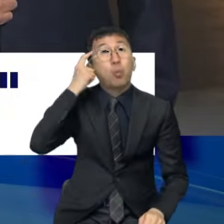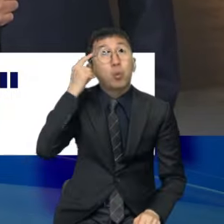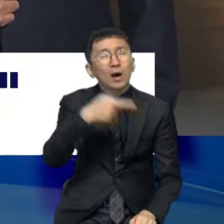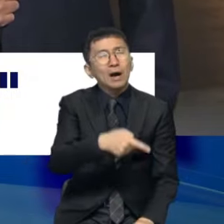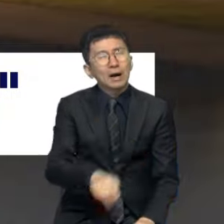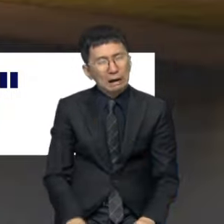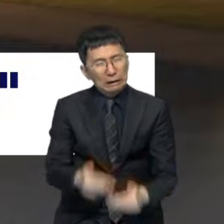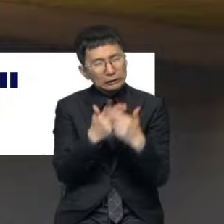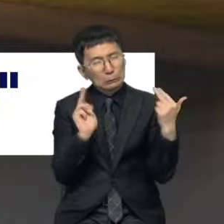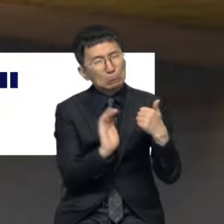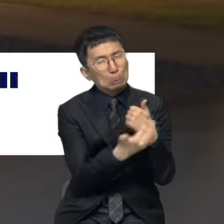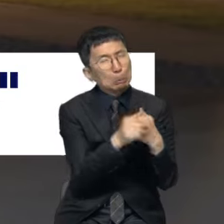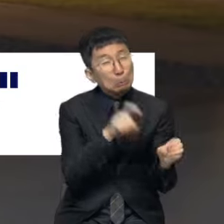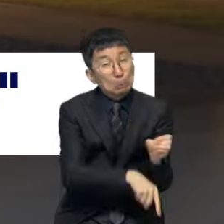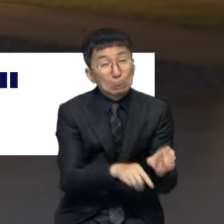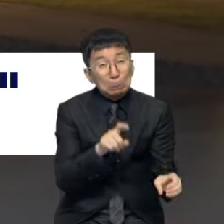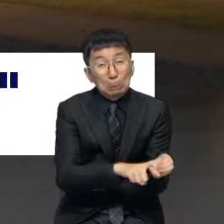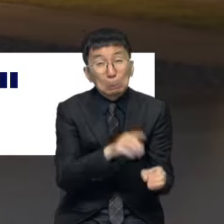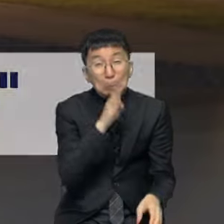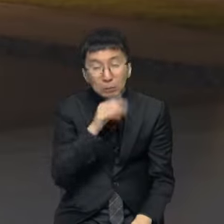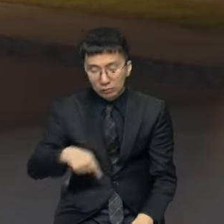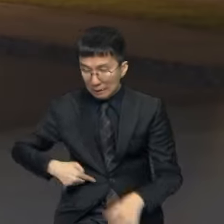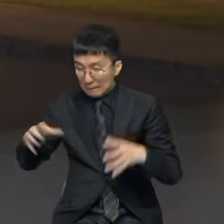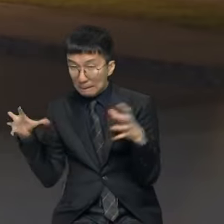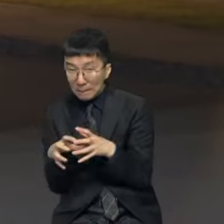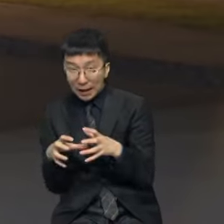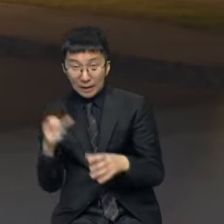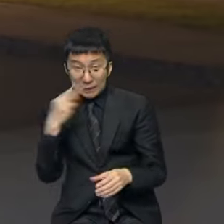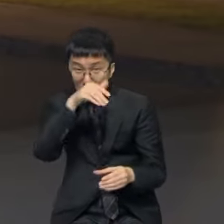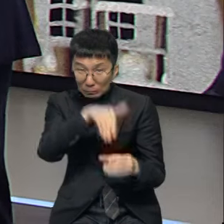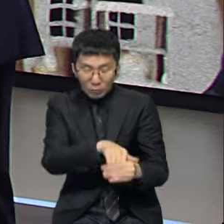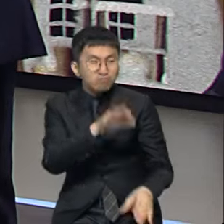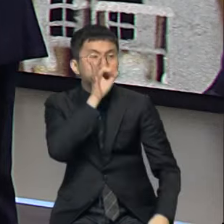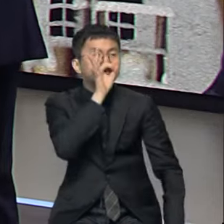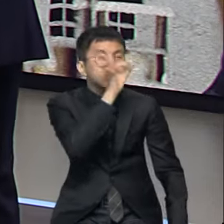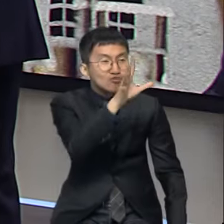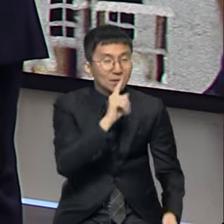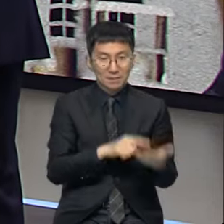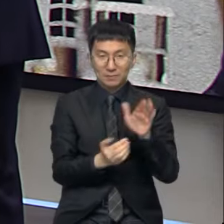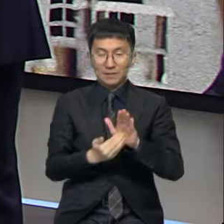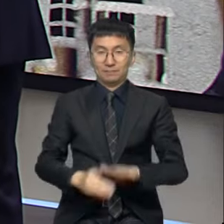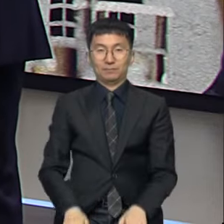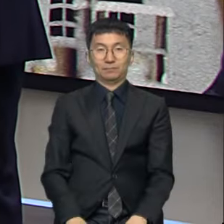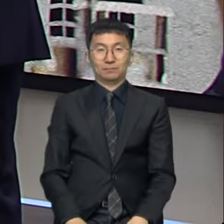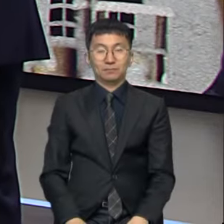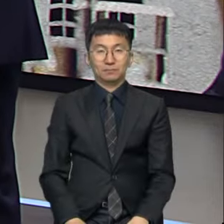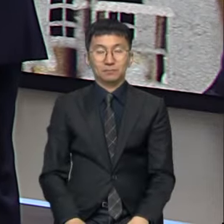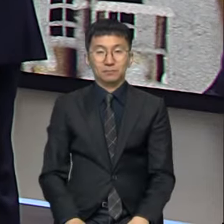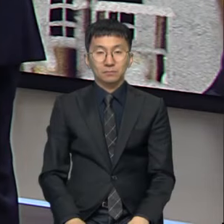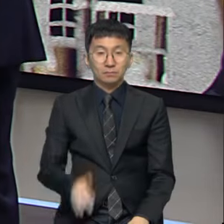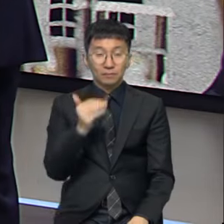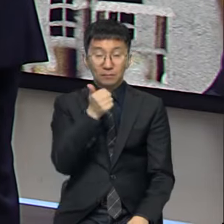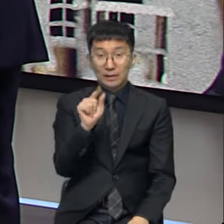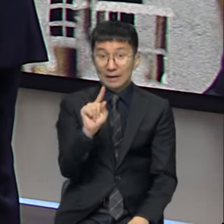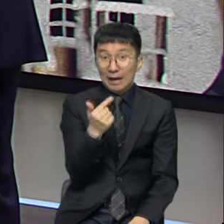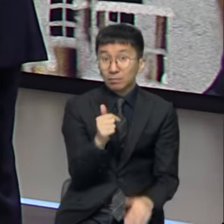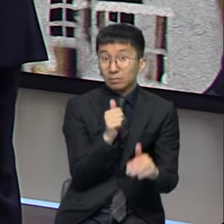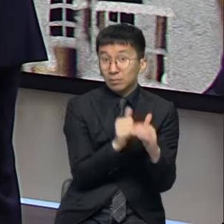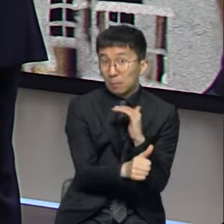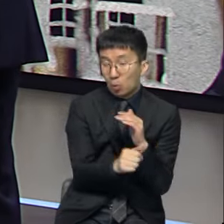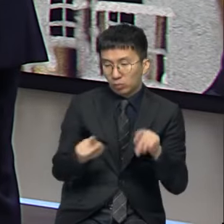하나로 뭉쳐서 재의결을 반드시 저지하겠다고 강조했습니다. 자, 이런 상황에서 현재 한동훈 대표는